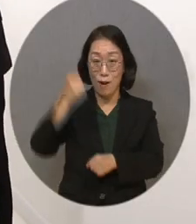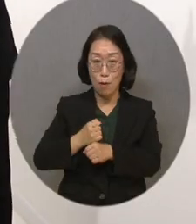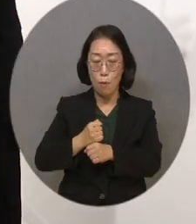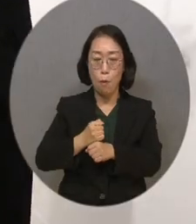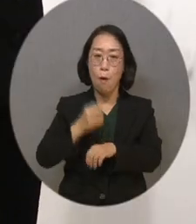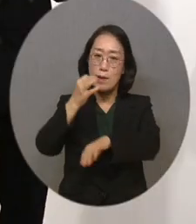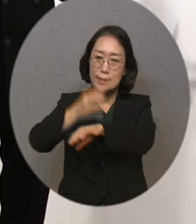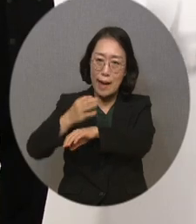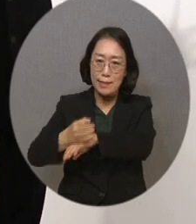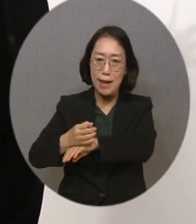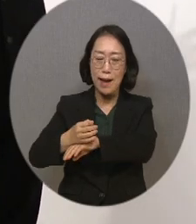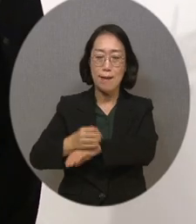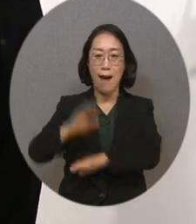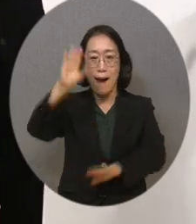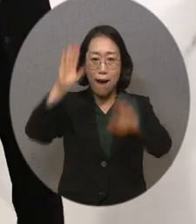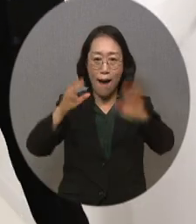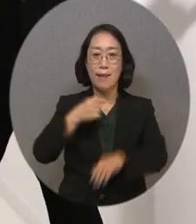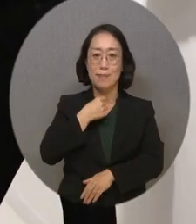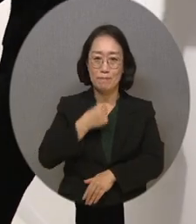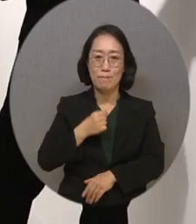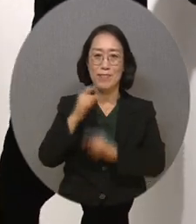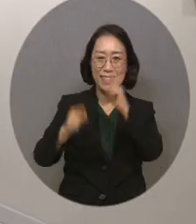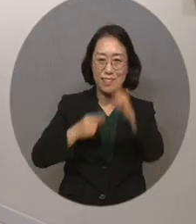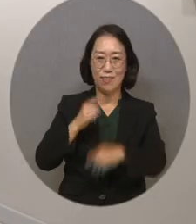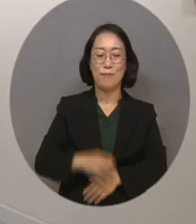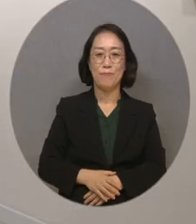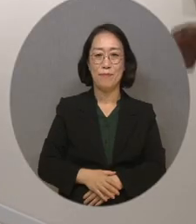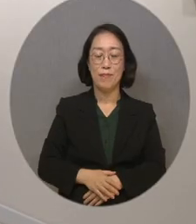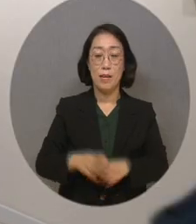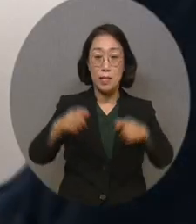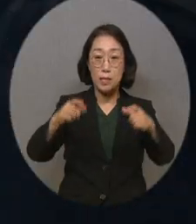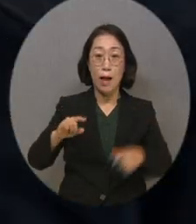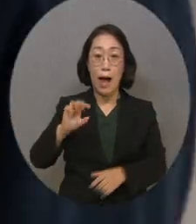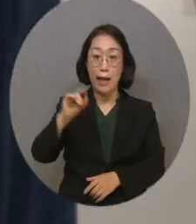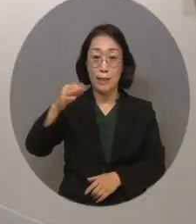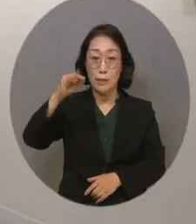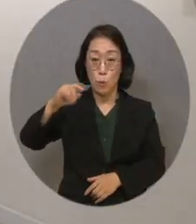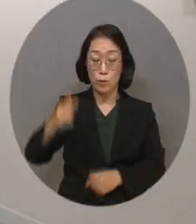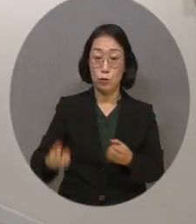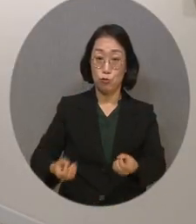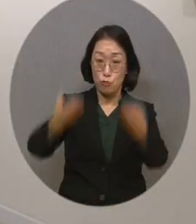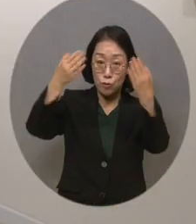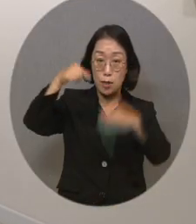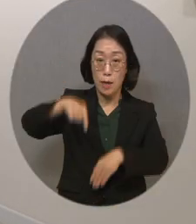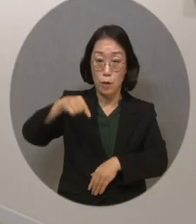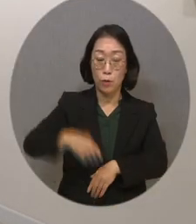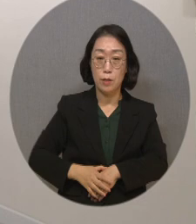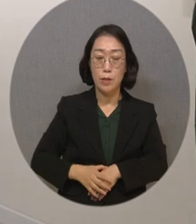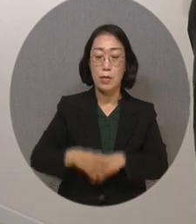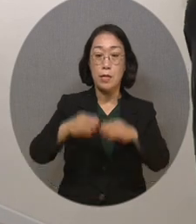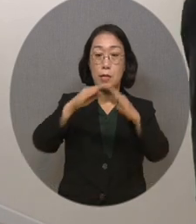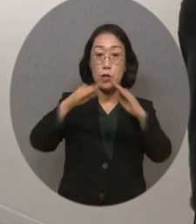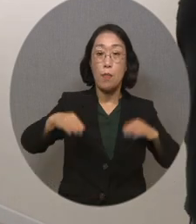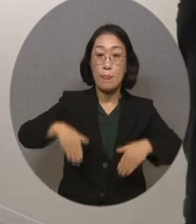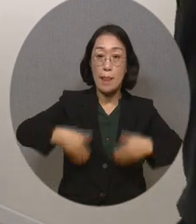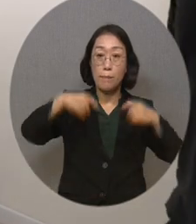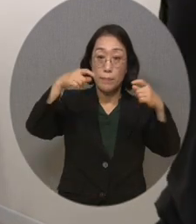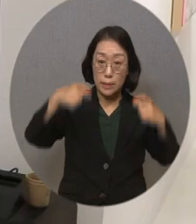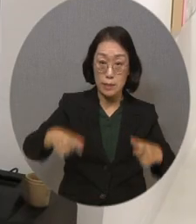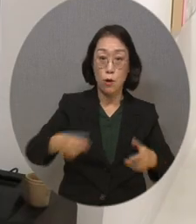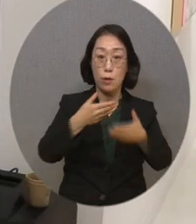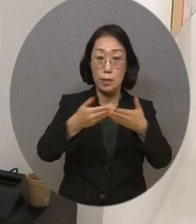경매에 열성적으로 참여했습니다. 전남 아트옥션 미술제는 전남 작가들의 작품을 널리